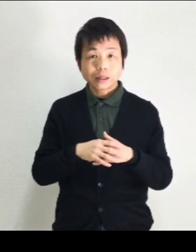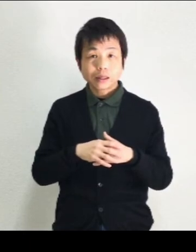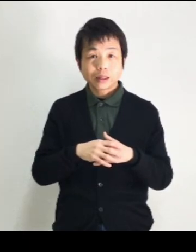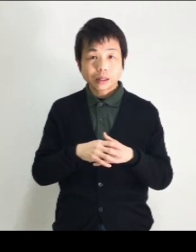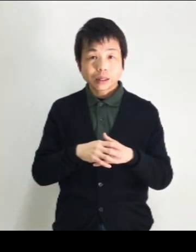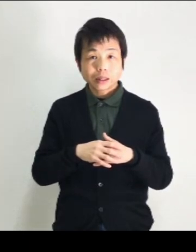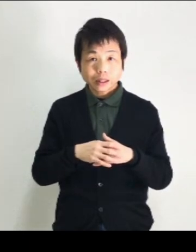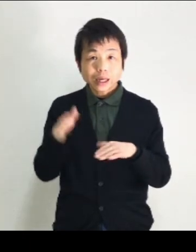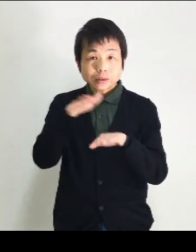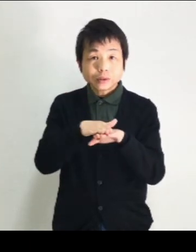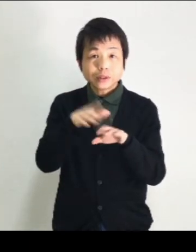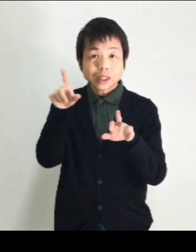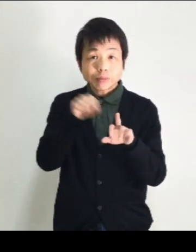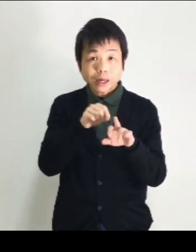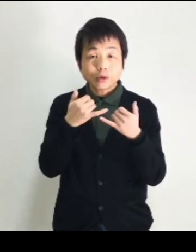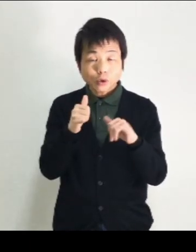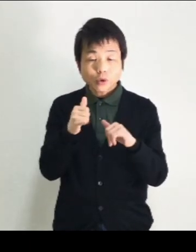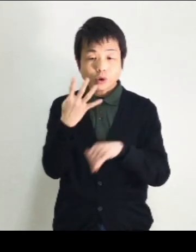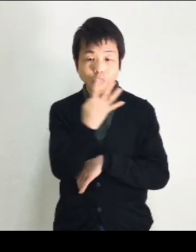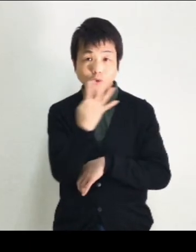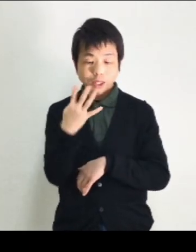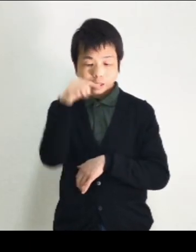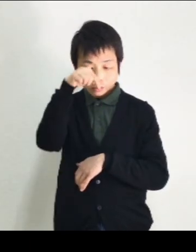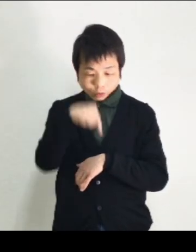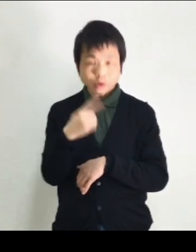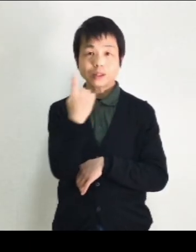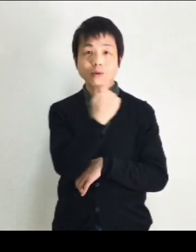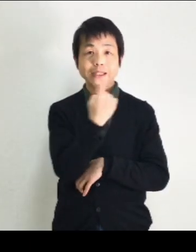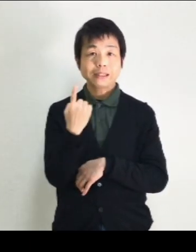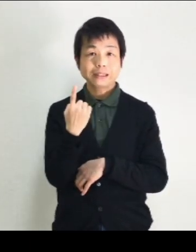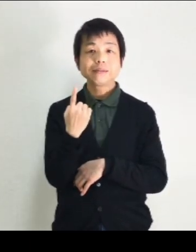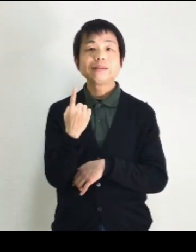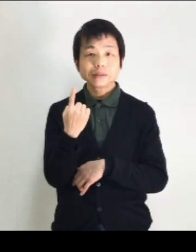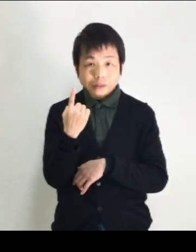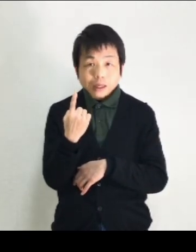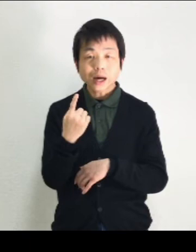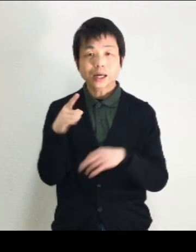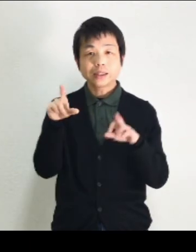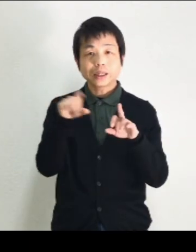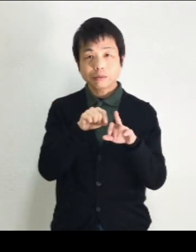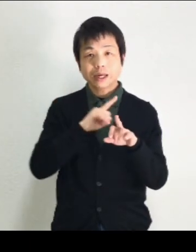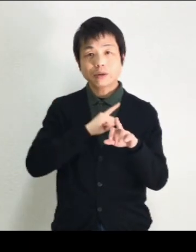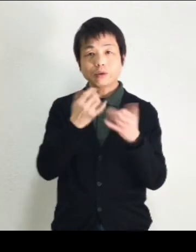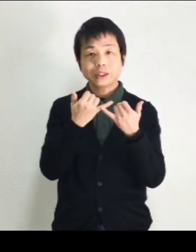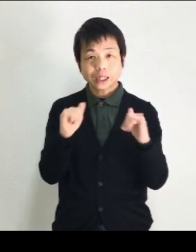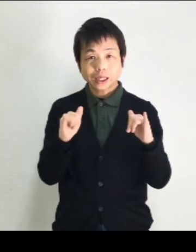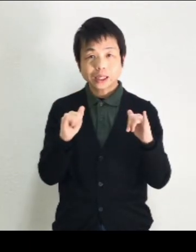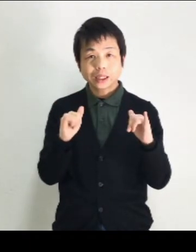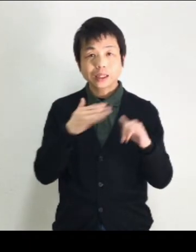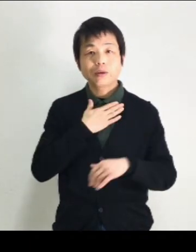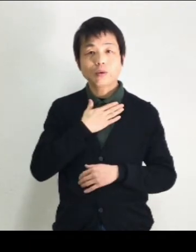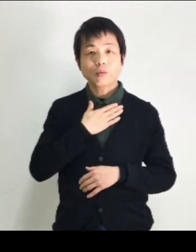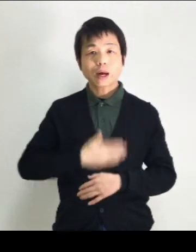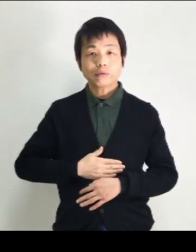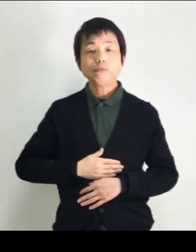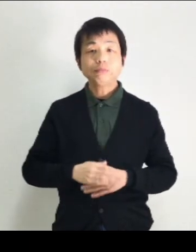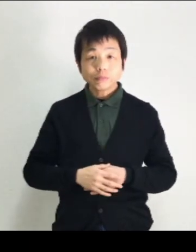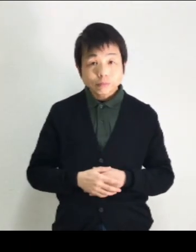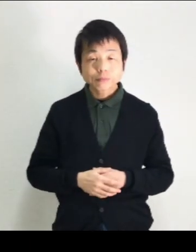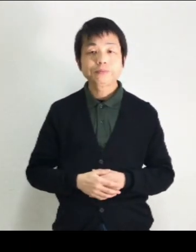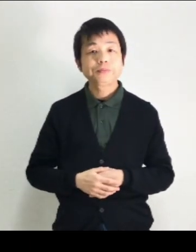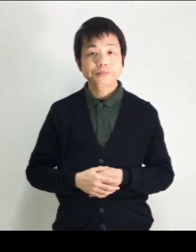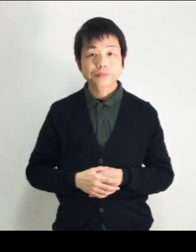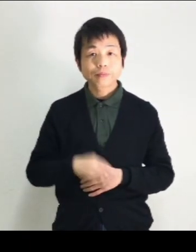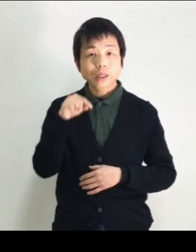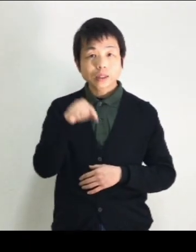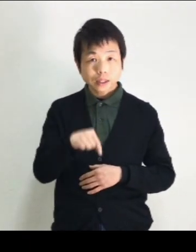の障害のセクマイがいるっていうところで、4人に1人は、セクマイの当事者だって言われていて、そのう